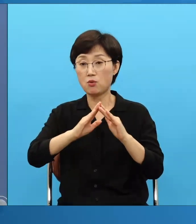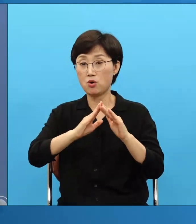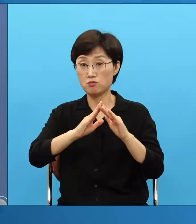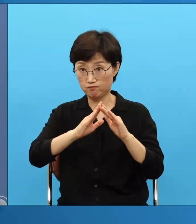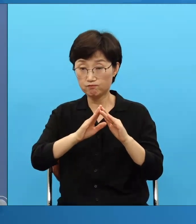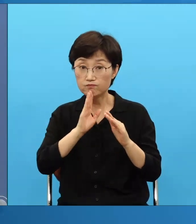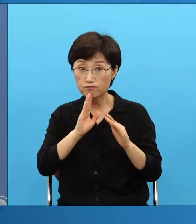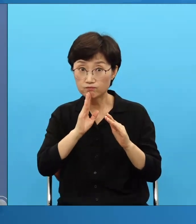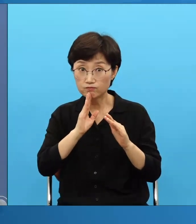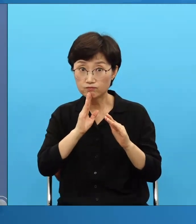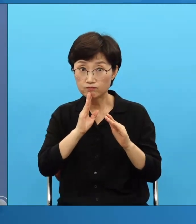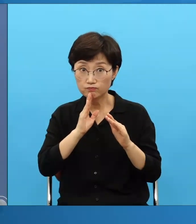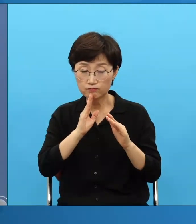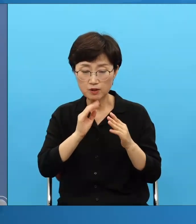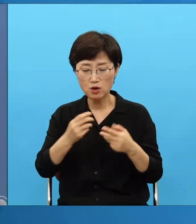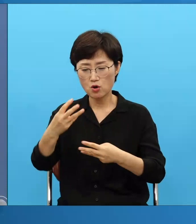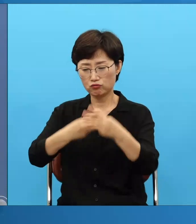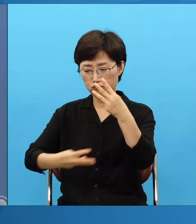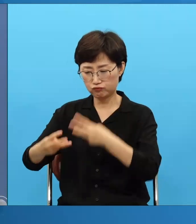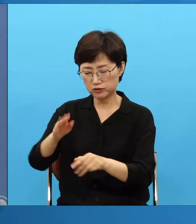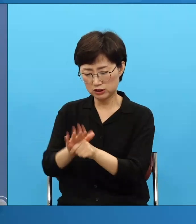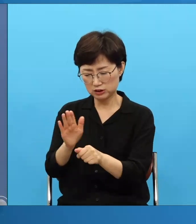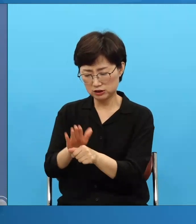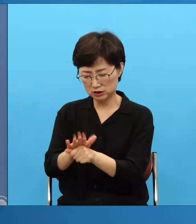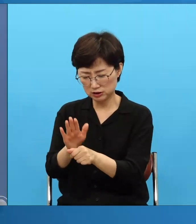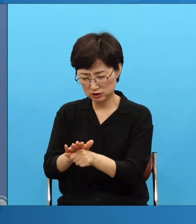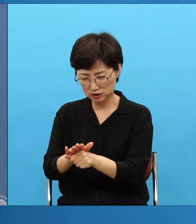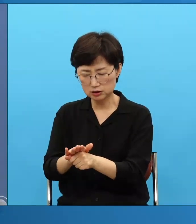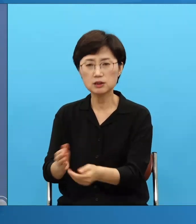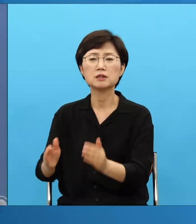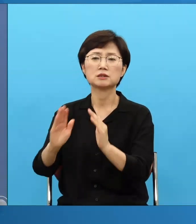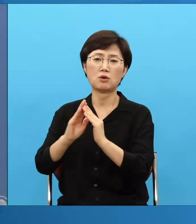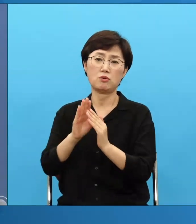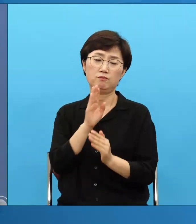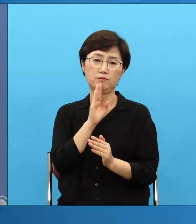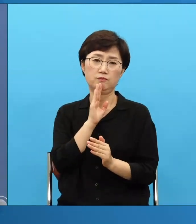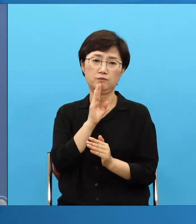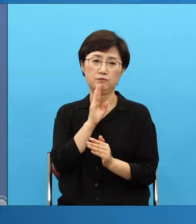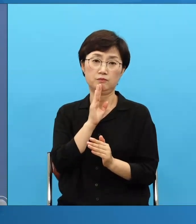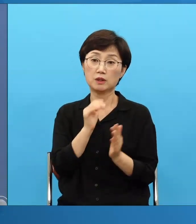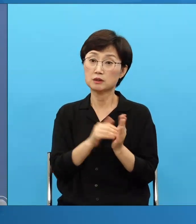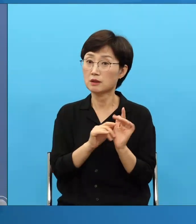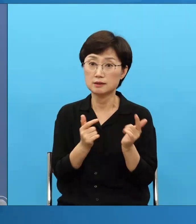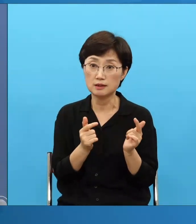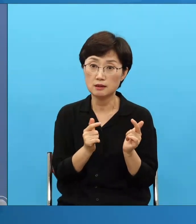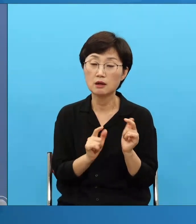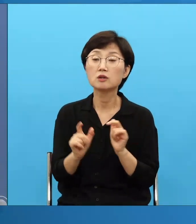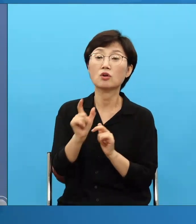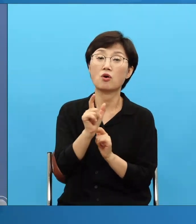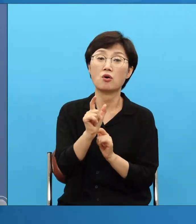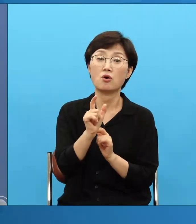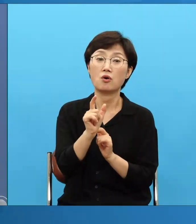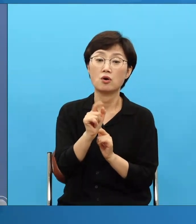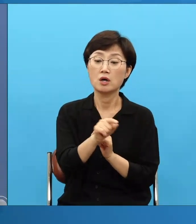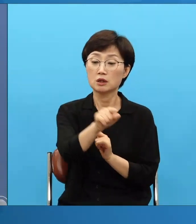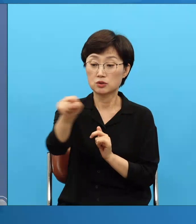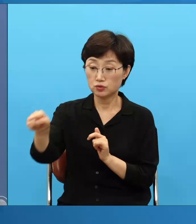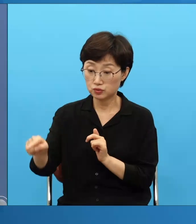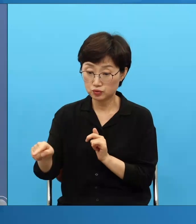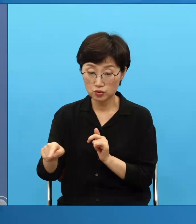borders and to heal these 많은 nations. 후대 키우는 망대를 세우자. Let's raise up the borders and to save many 그걸로 끝난 게 posterities. 아닙니다. And it's not just 그들을 that.